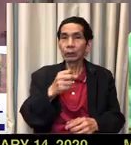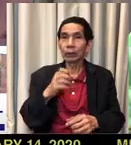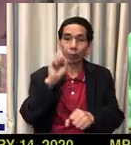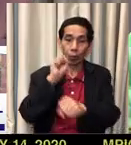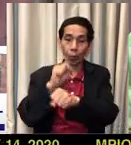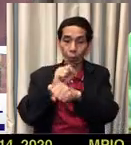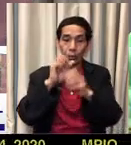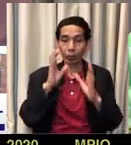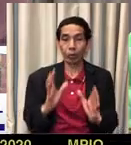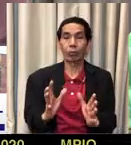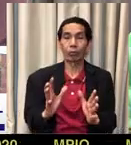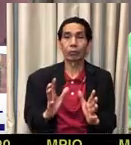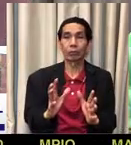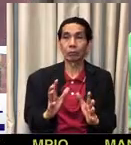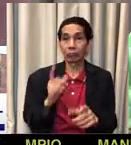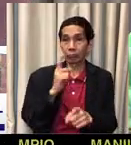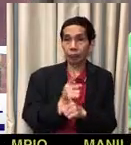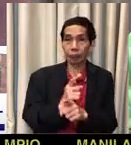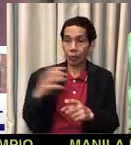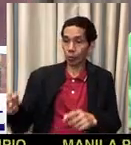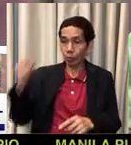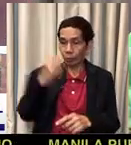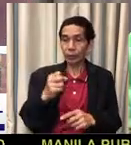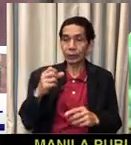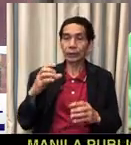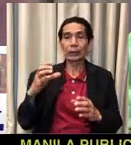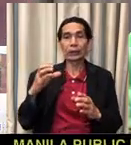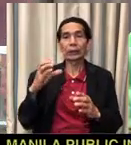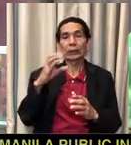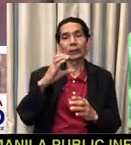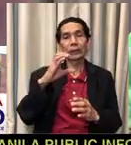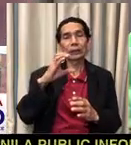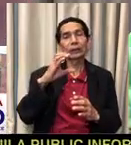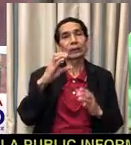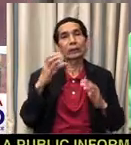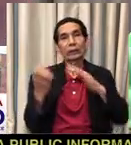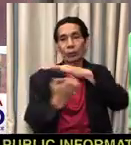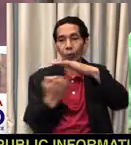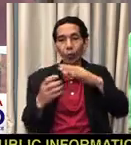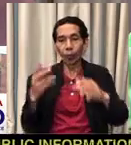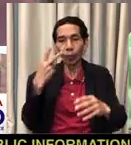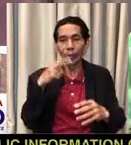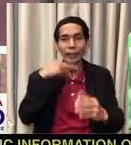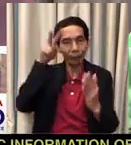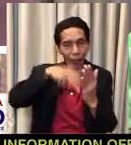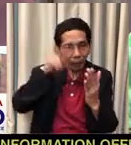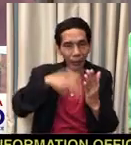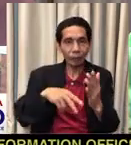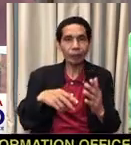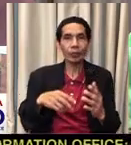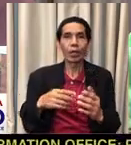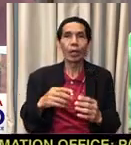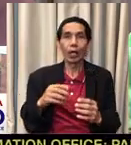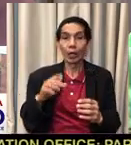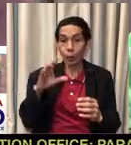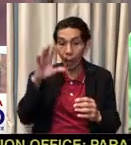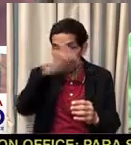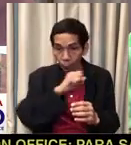empleyado. Diba? Naglagay ka ng CT scan, wala namang bumabasa. Ano yung hulaan